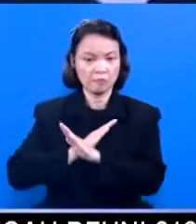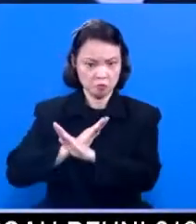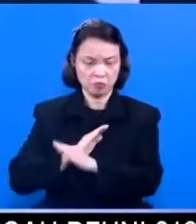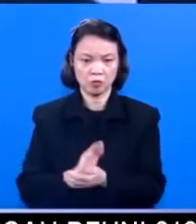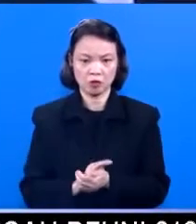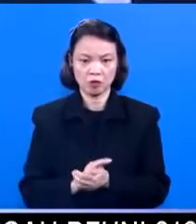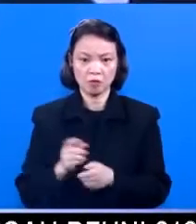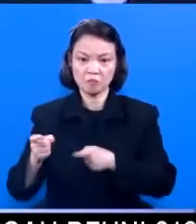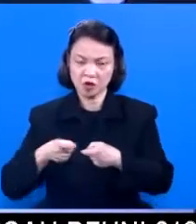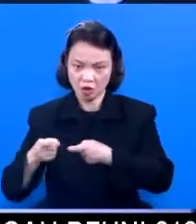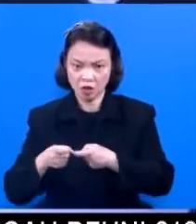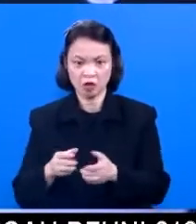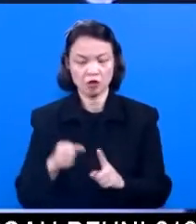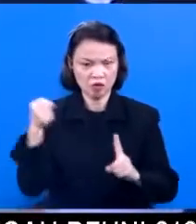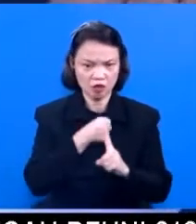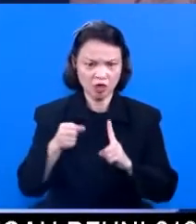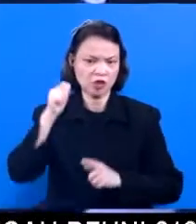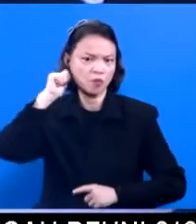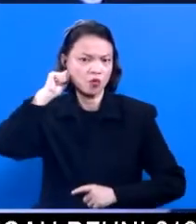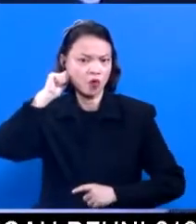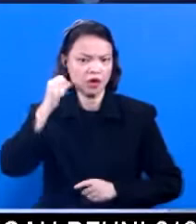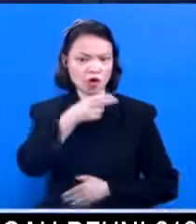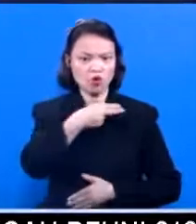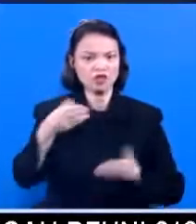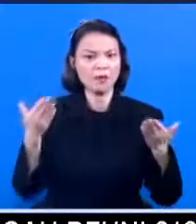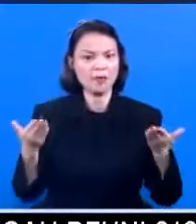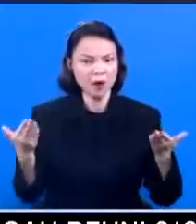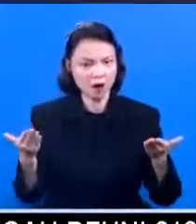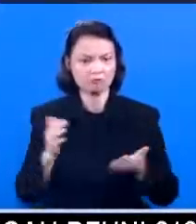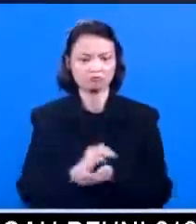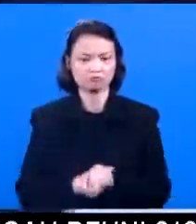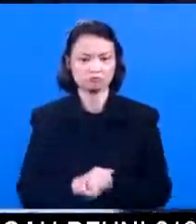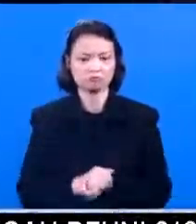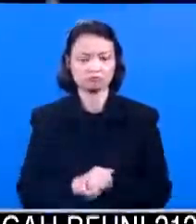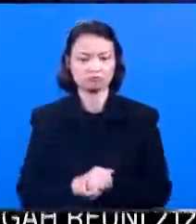penanganan kasus kekerasan terhadap perempuan di Indonesia? Kita simak ulasannya berikut ini.